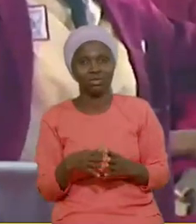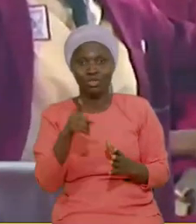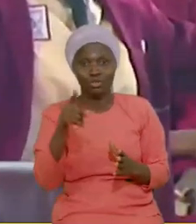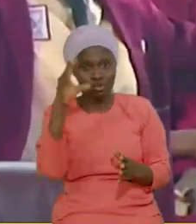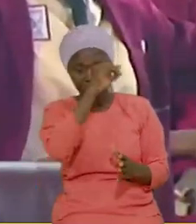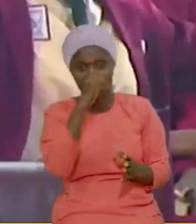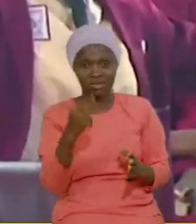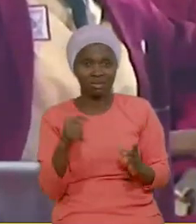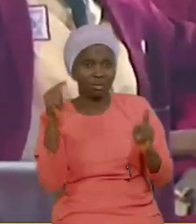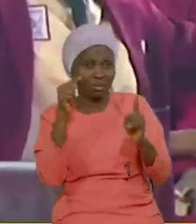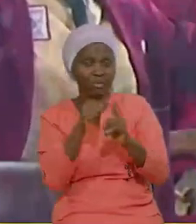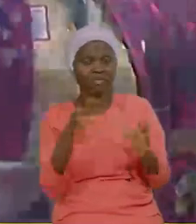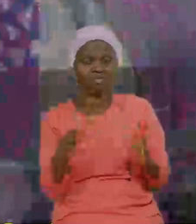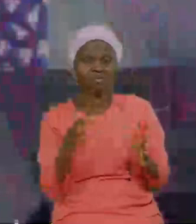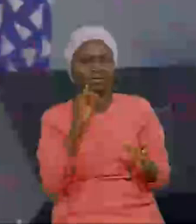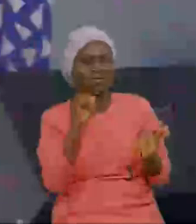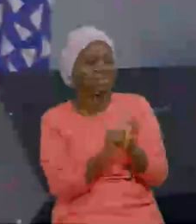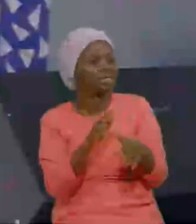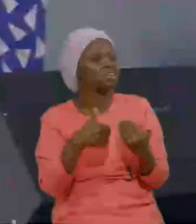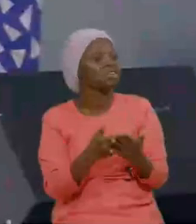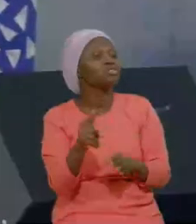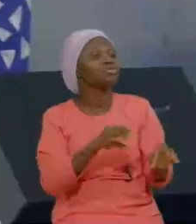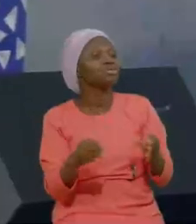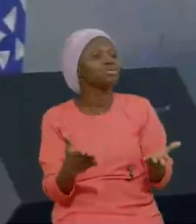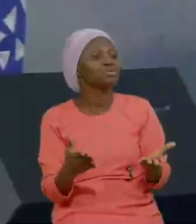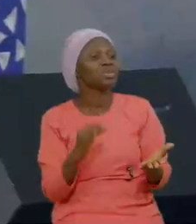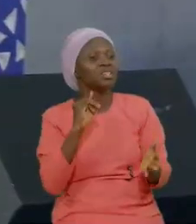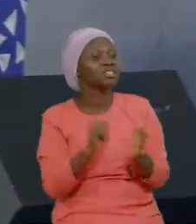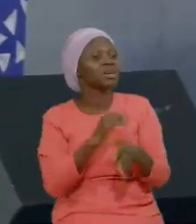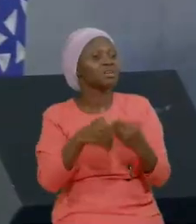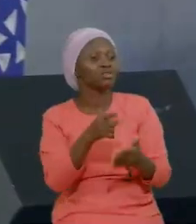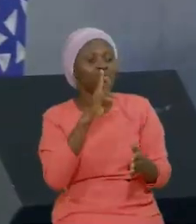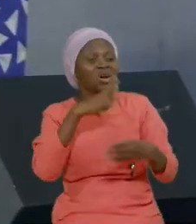Tu vas rater l'essentiel. Est-ce que c'est tout ça?